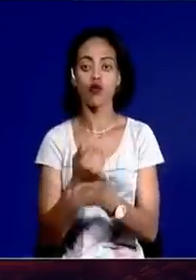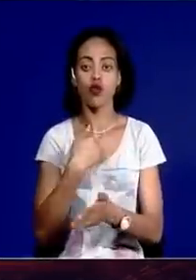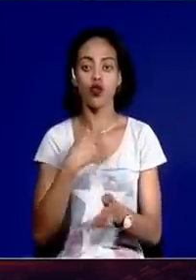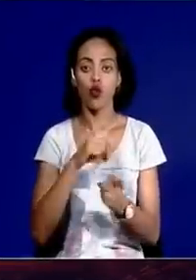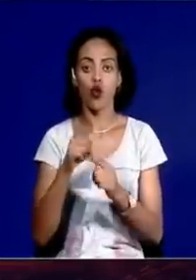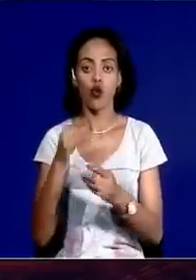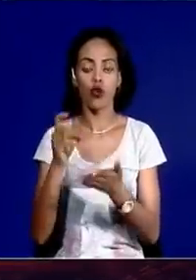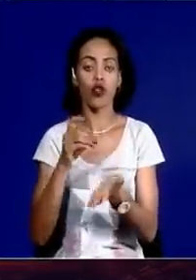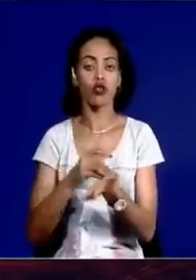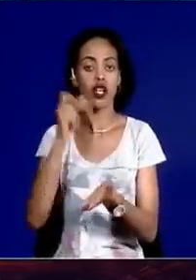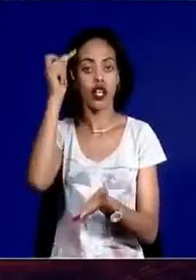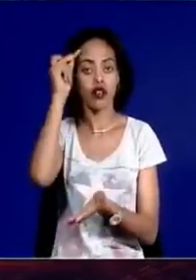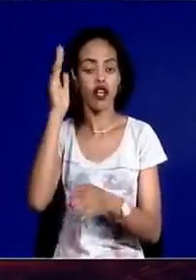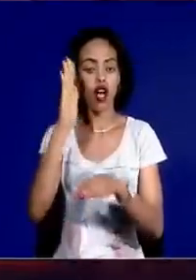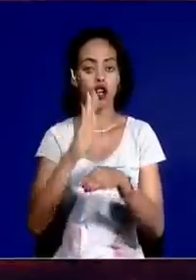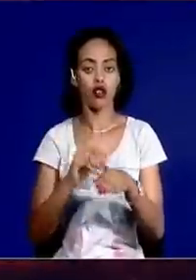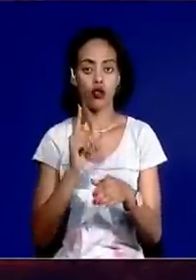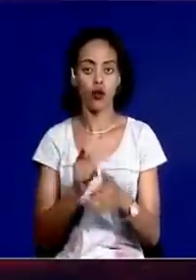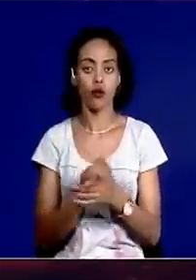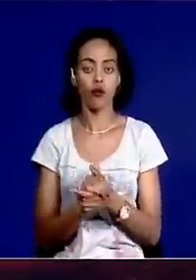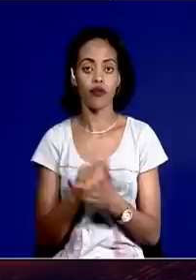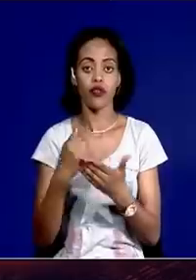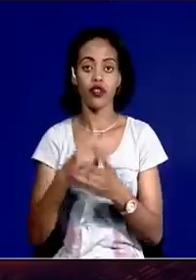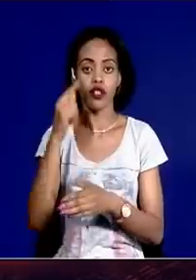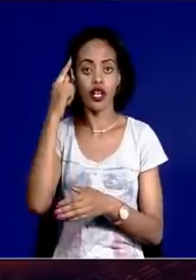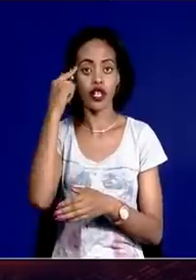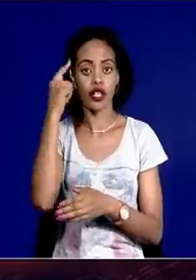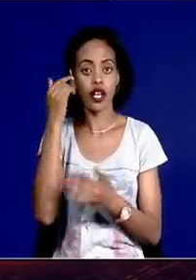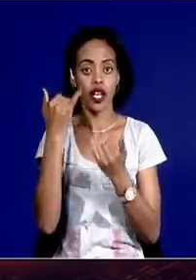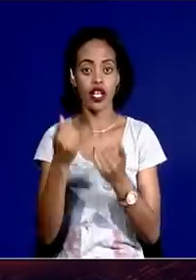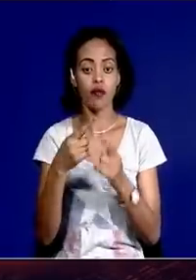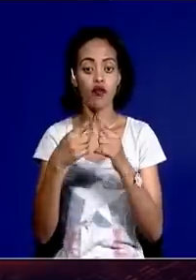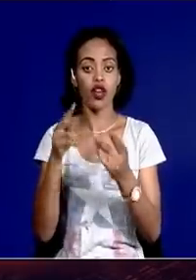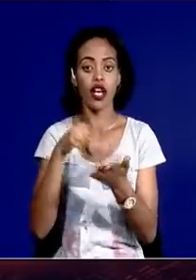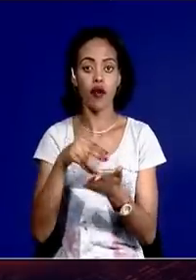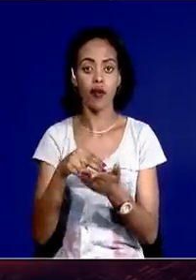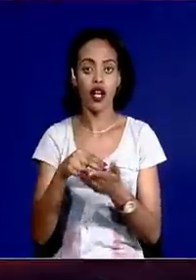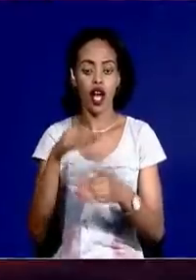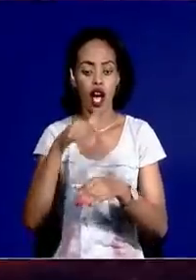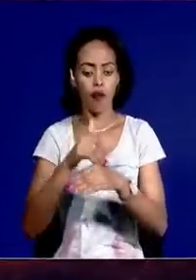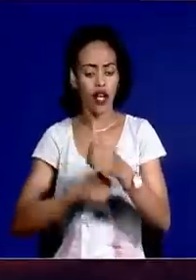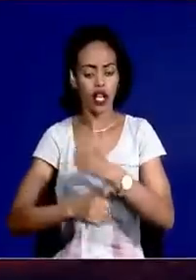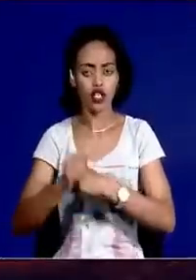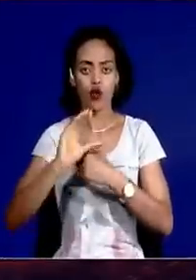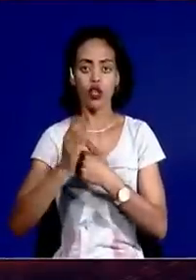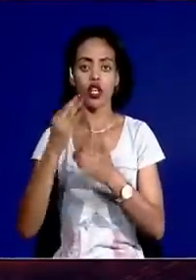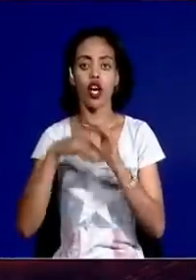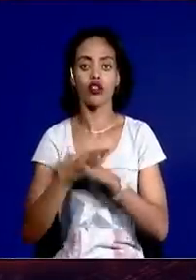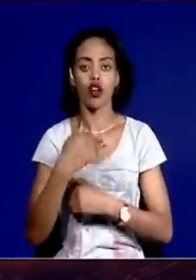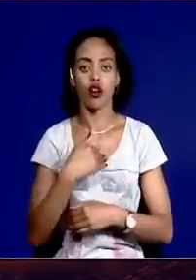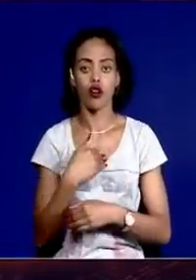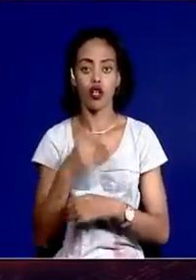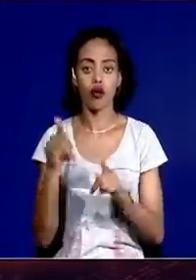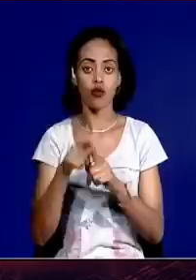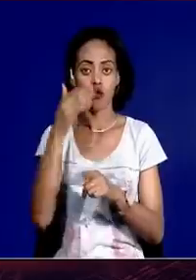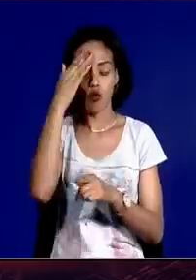دكتور دبرتين أتنقيهم الذين أي تقرأي في الحيز كأن أي ما قاله أو حدا كنيعي خناتات أتيرلو أبتدي حالي فقلت معلتي